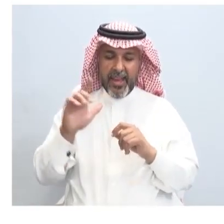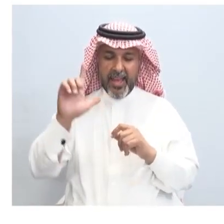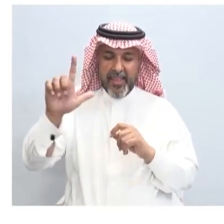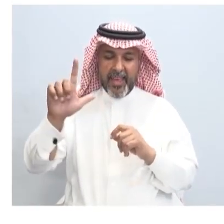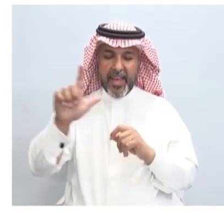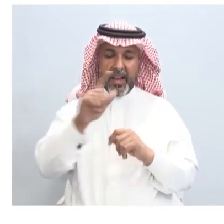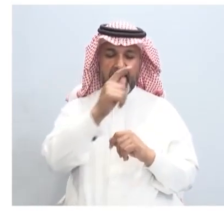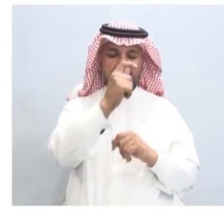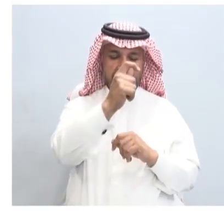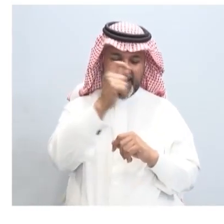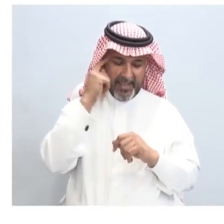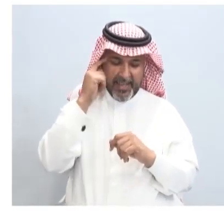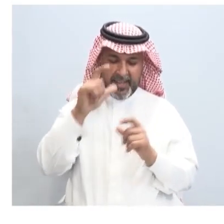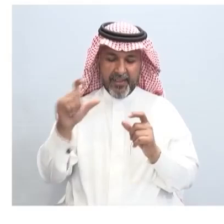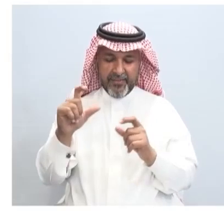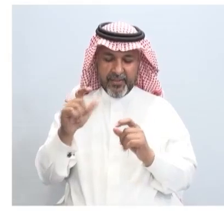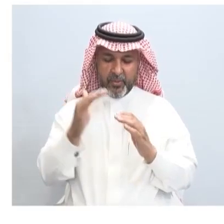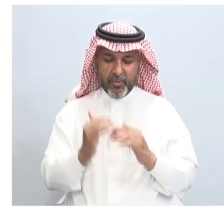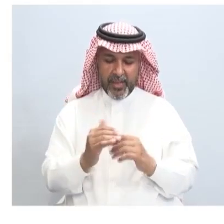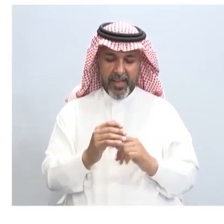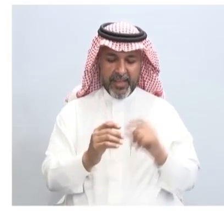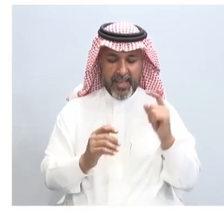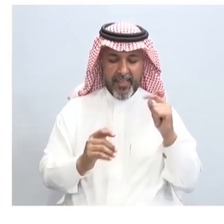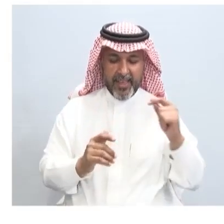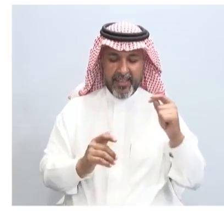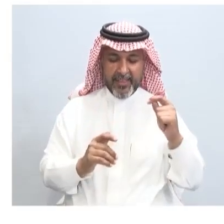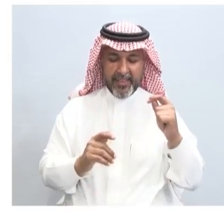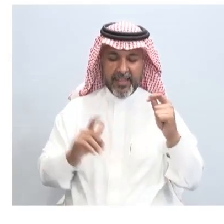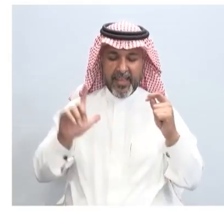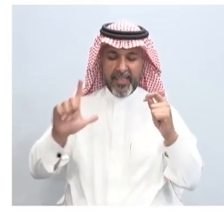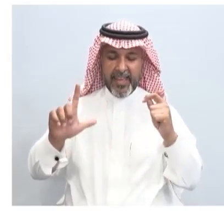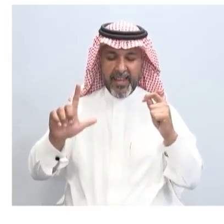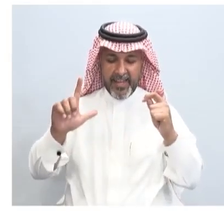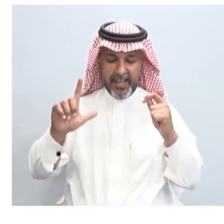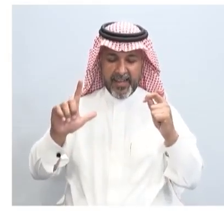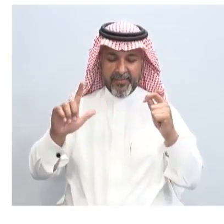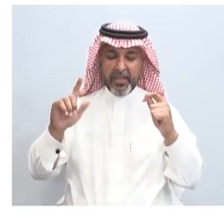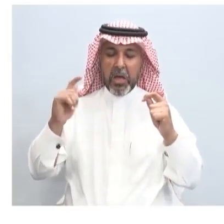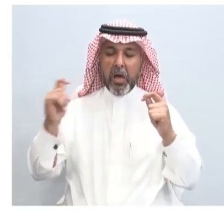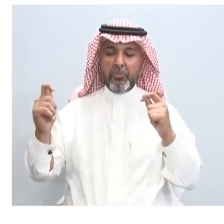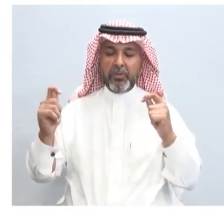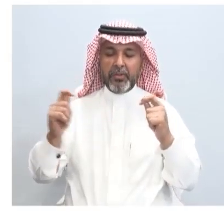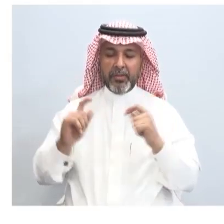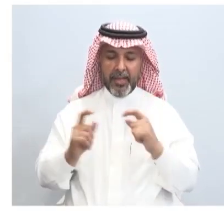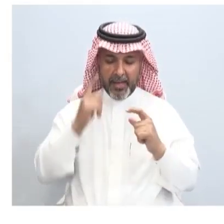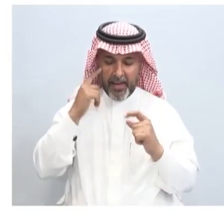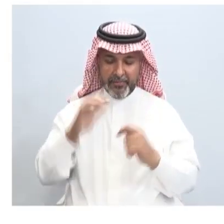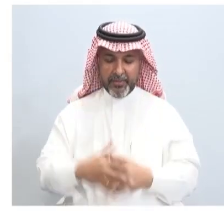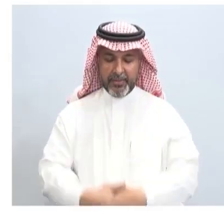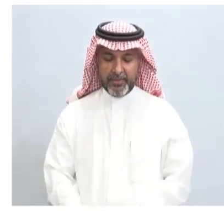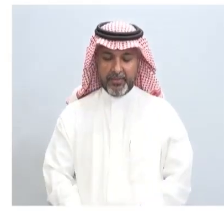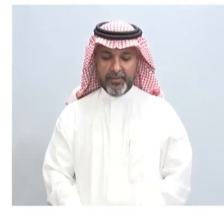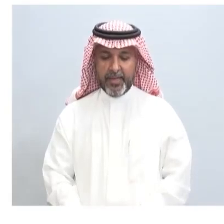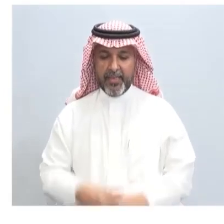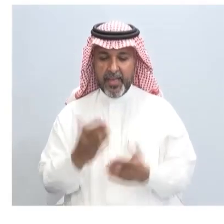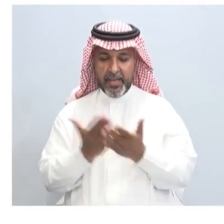ال تي وهذه الحاله تي ال وهذه الحاله عباره عن تي تي يعني بهذه الصوره هذه طريقه الرسم